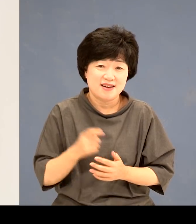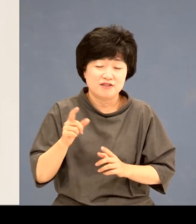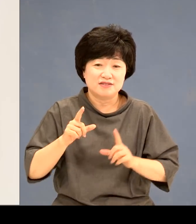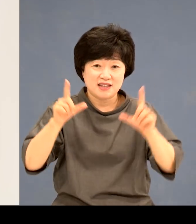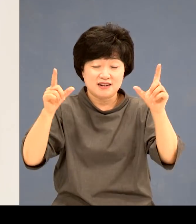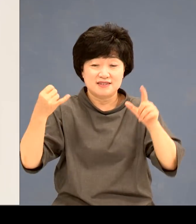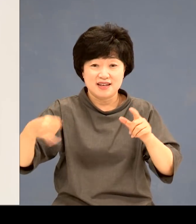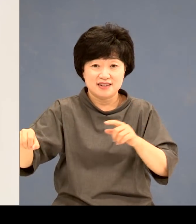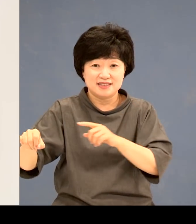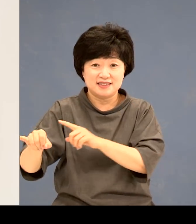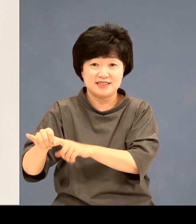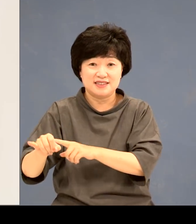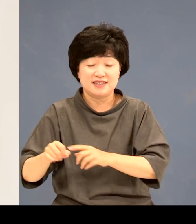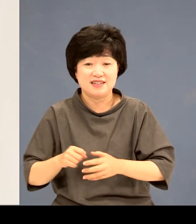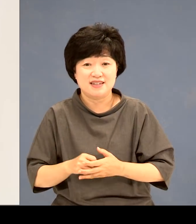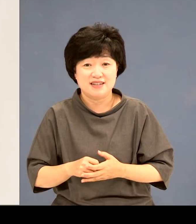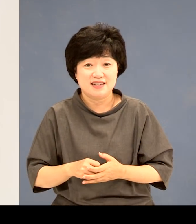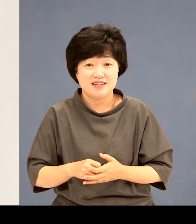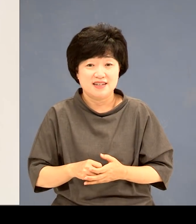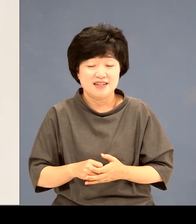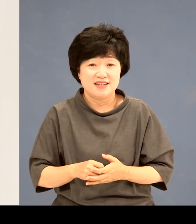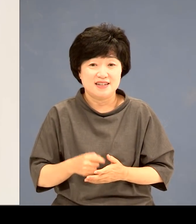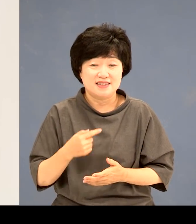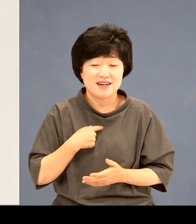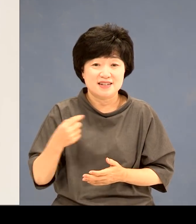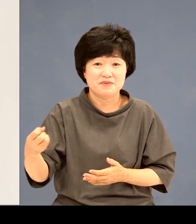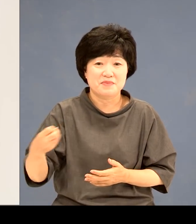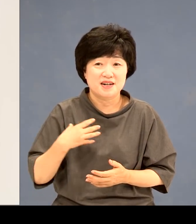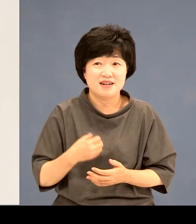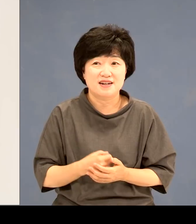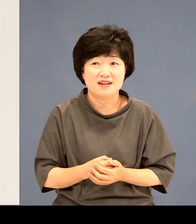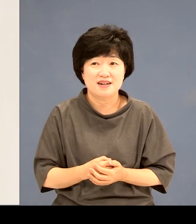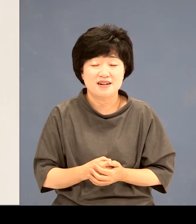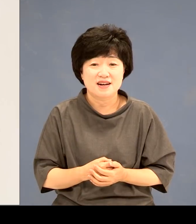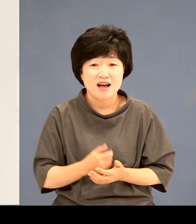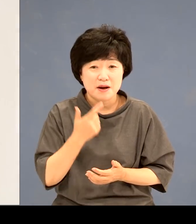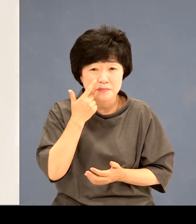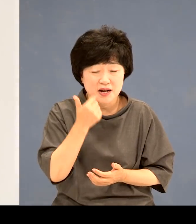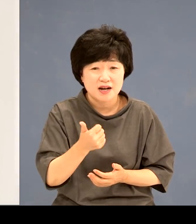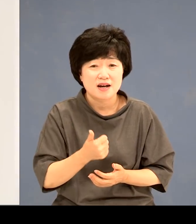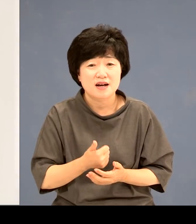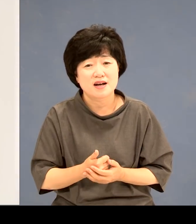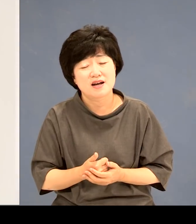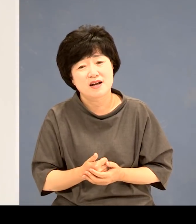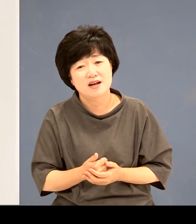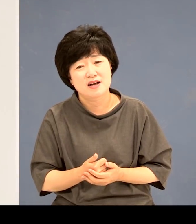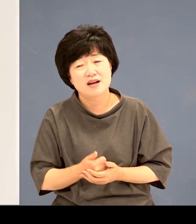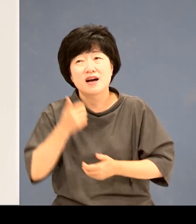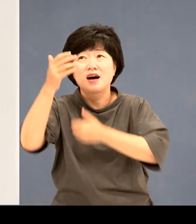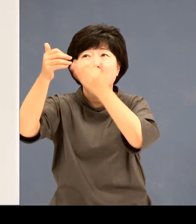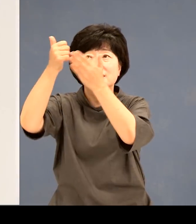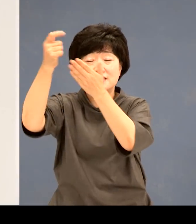그래서 어느 날은 저희 딸이 이제 저에게 이제 이렇게 얘기하는 거예요. 아빠,